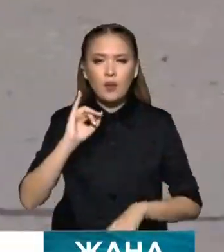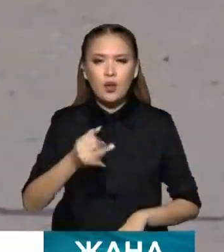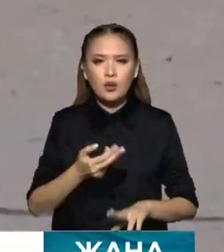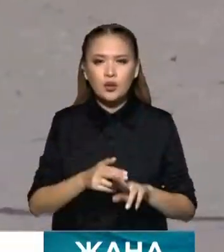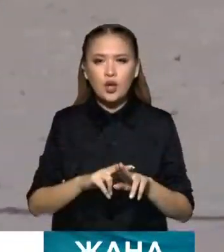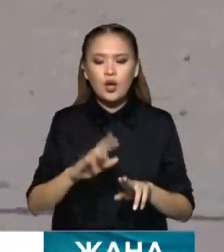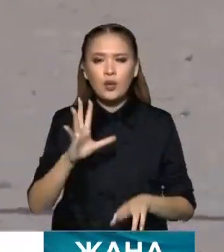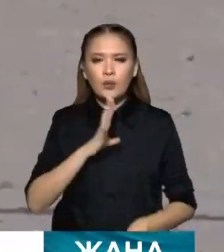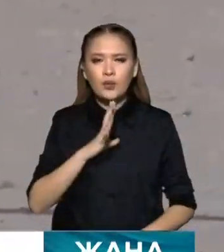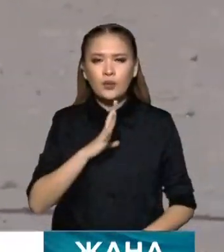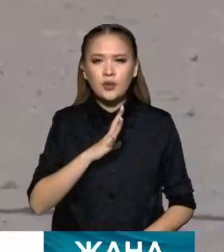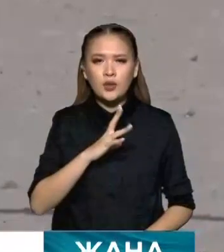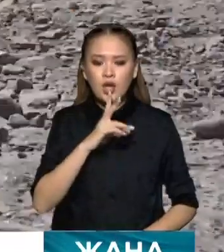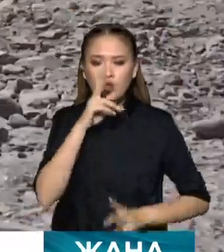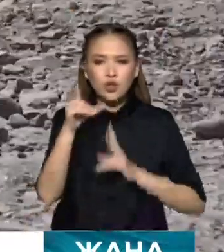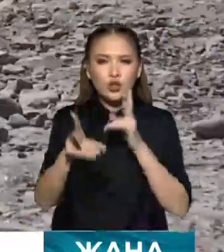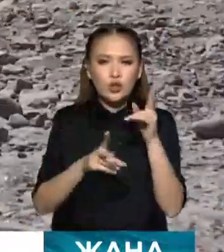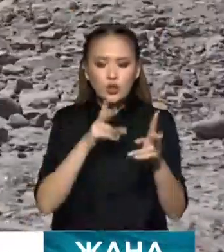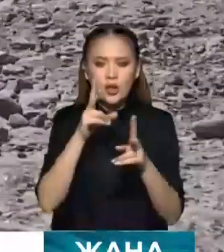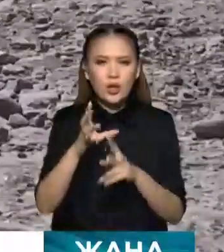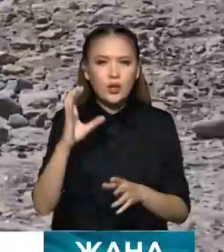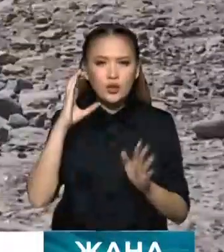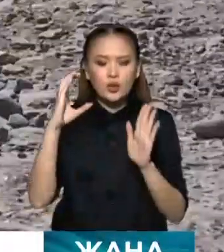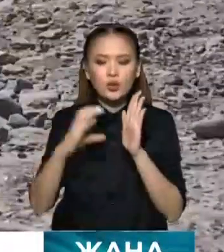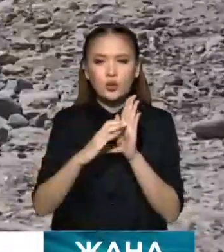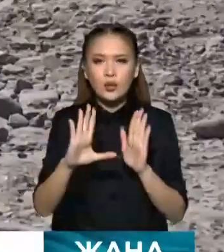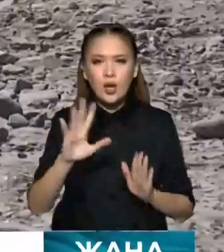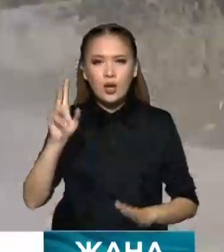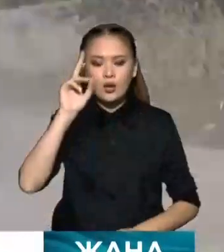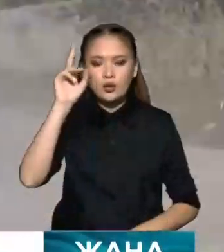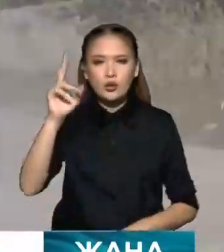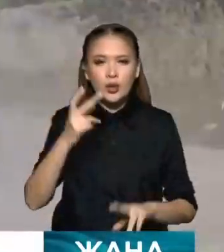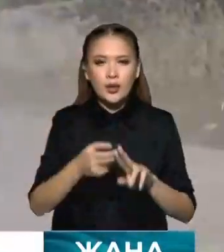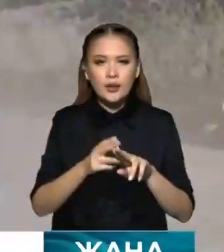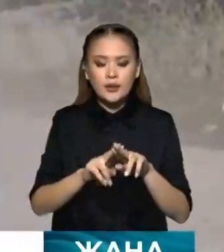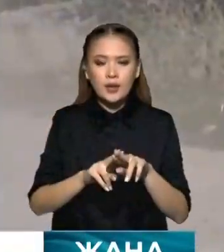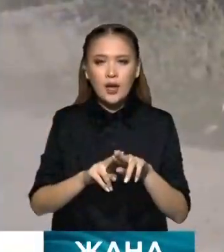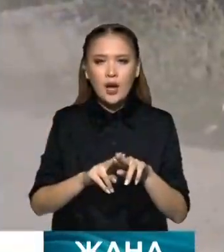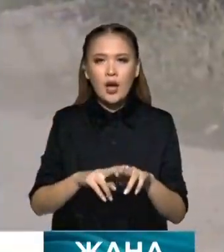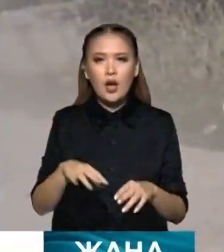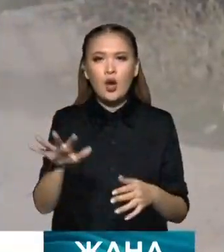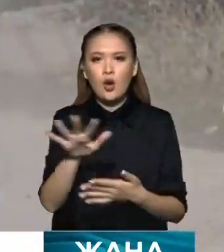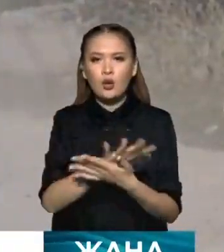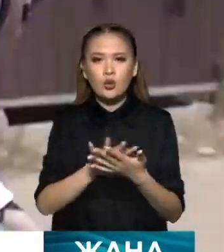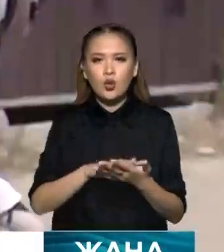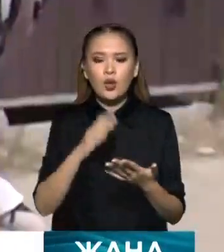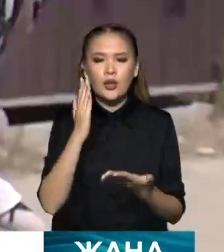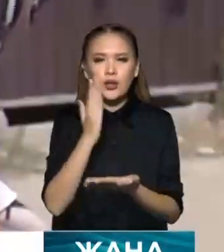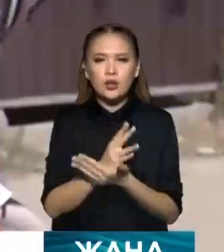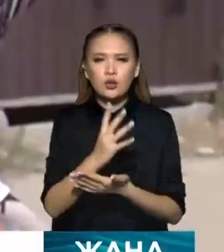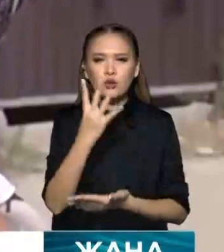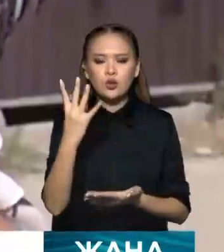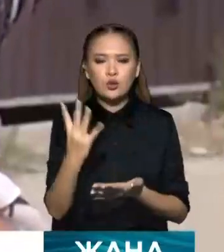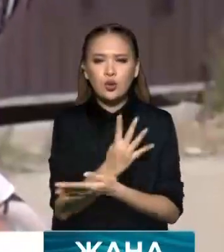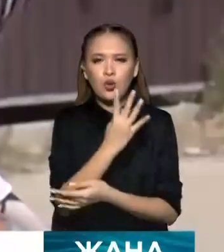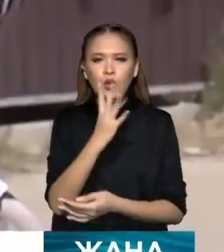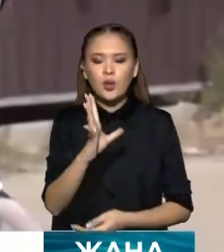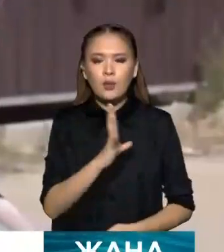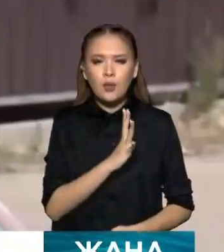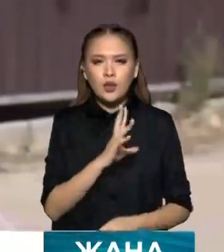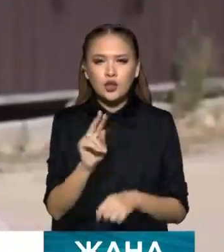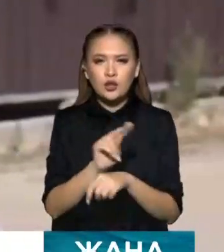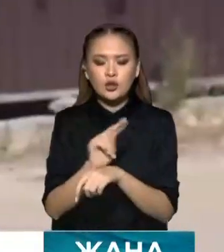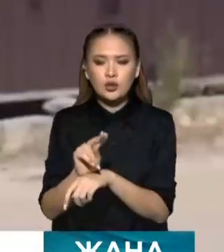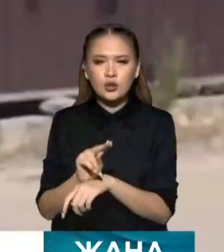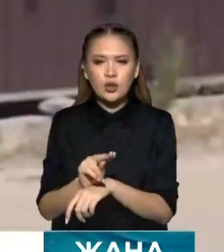тұншыққан жұртшылықтың шағымын шенеуніктер елемей келеді. Бірақ құжатқа сәйкес жол 4 рет жөнделіпті. А ертең жауын шашын